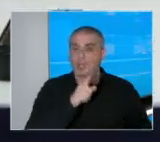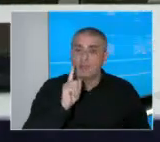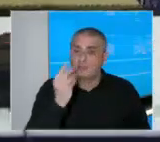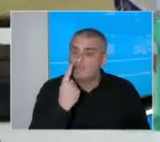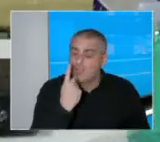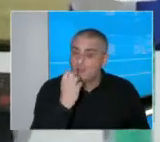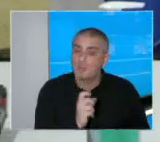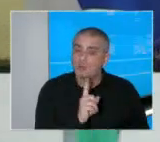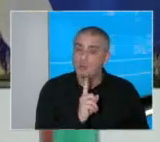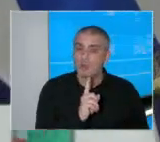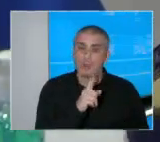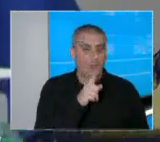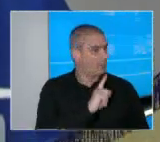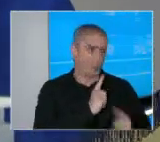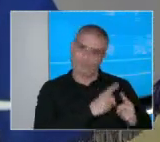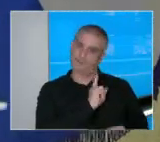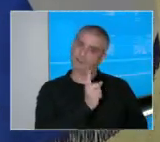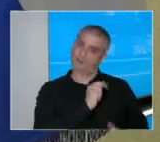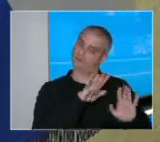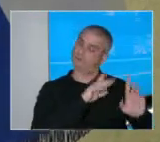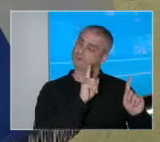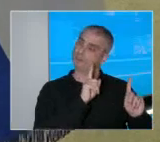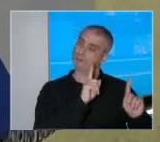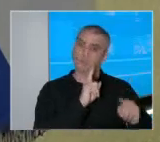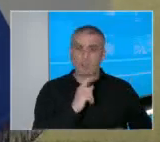אבל דבר אחד בטוח,